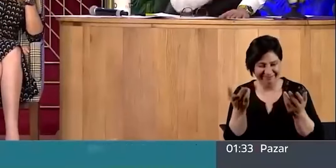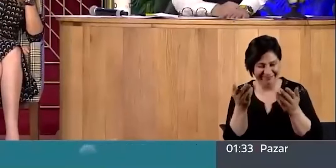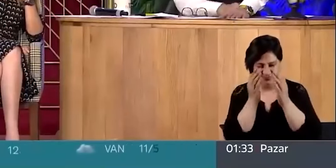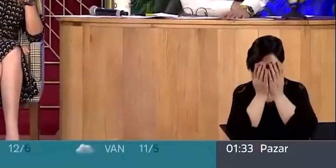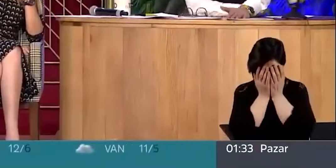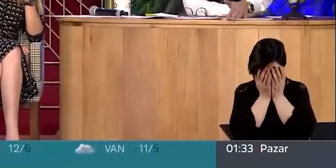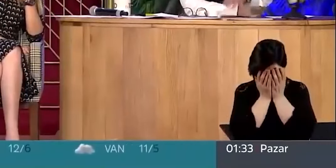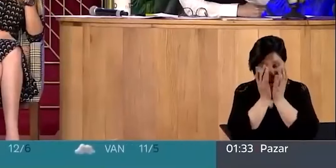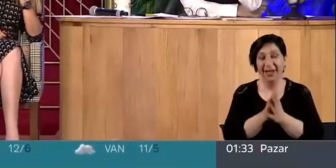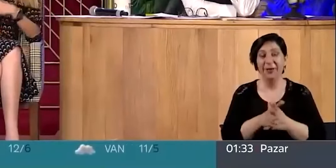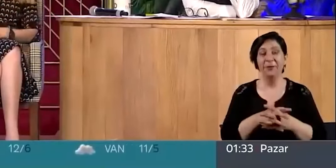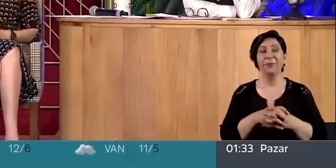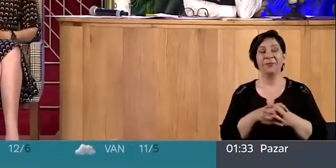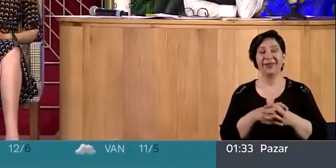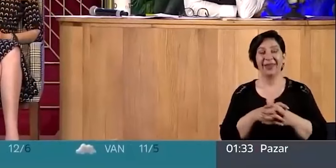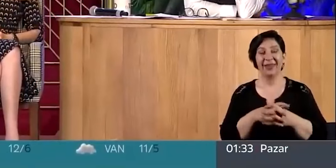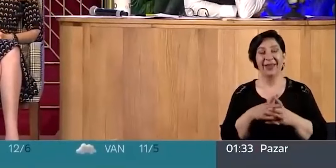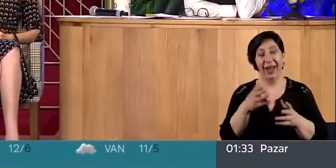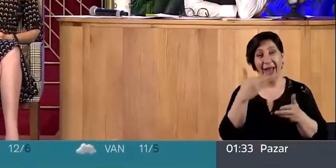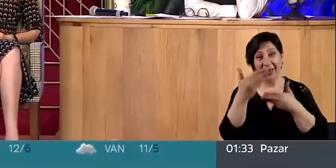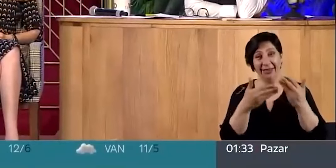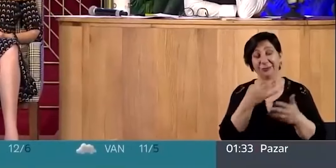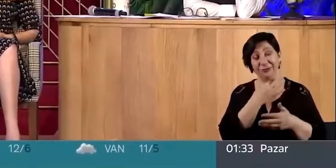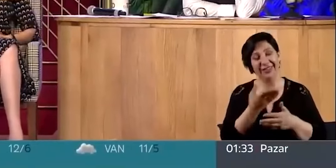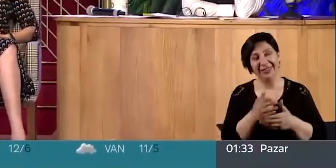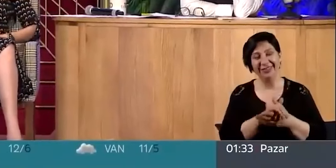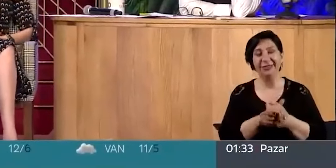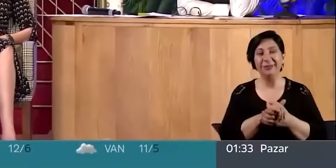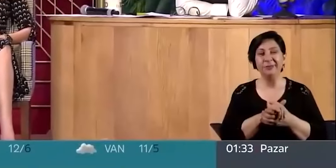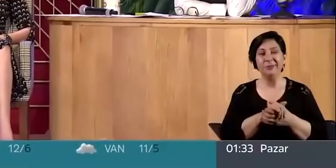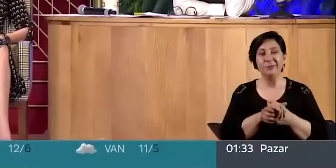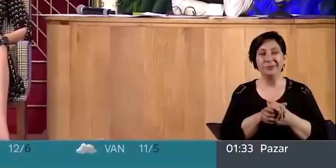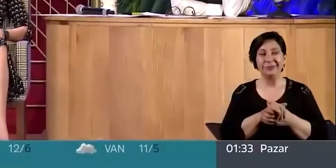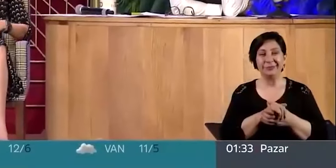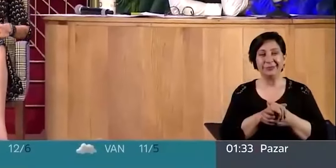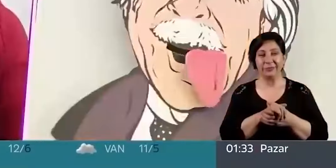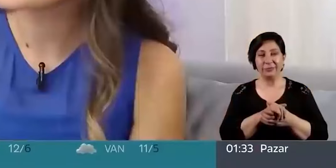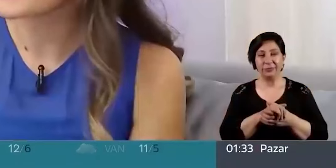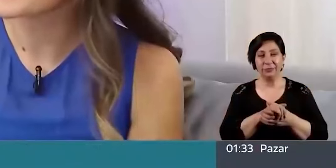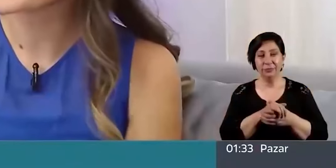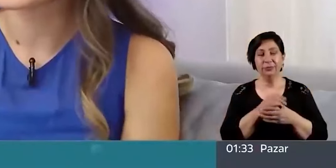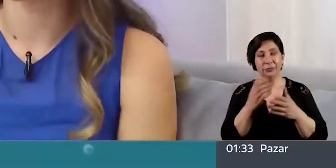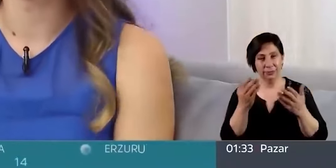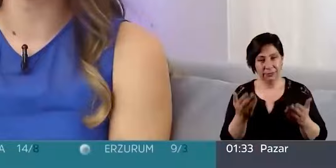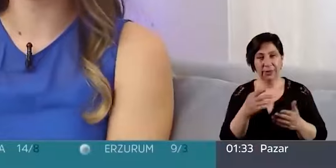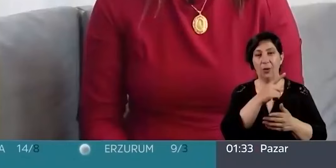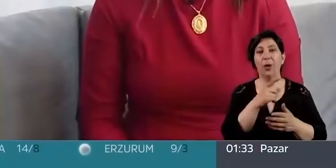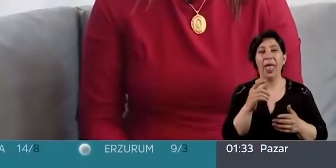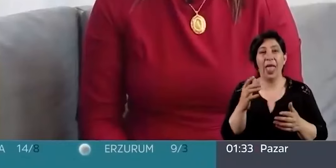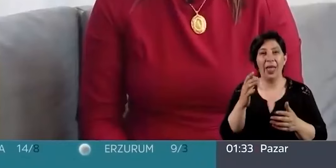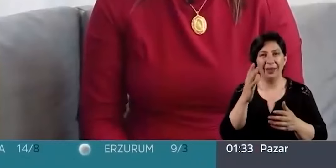kovar? Sordu. Soruyor. Sanki bilir kişi var burada. Abi anlatma şu ürünü ya. Ay, görelim. Tabii ki Einstein